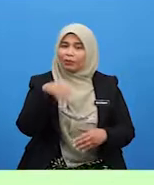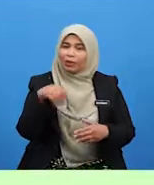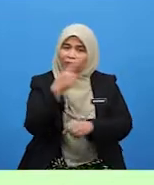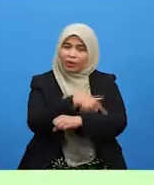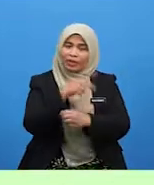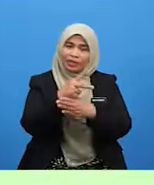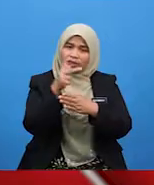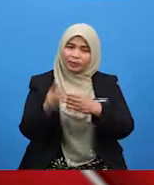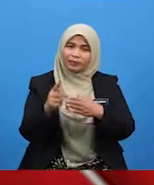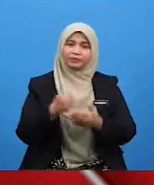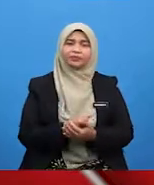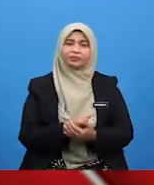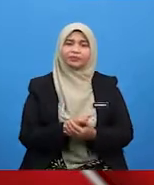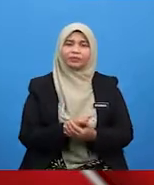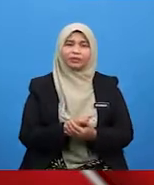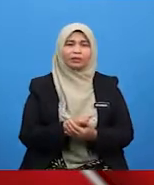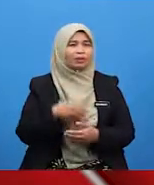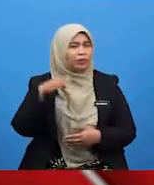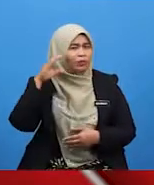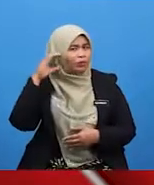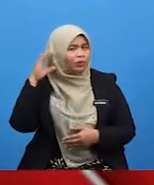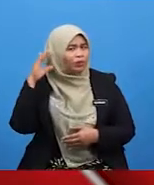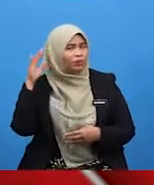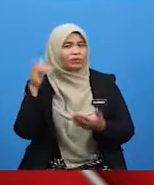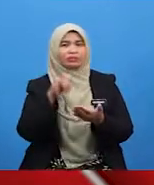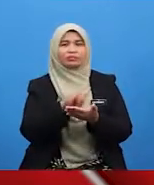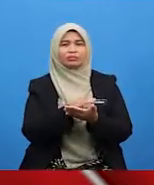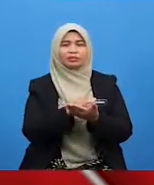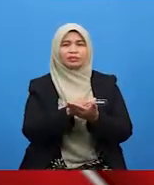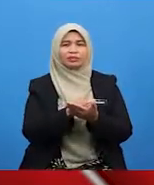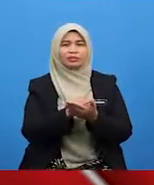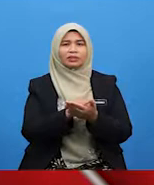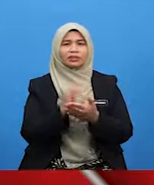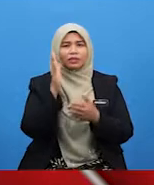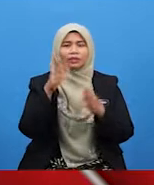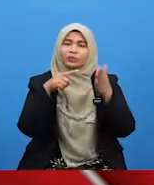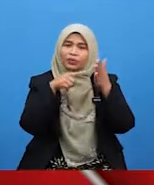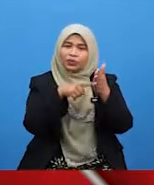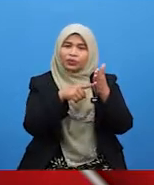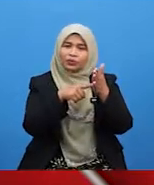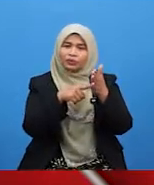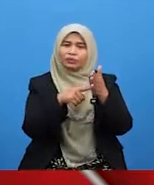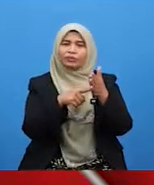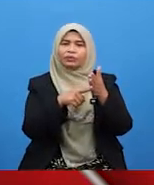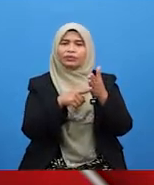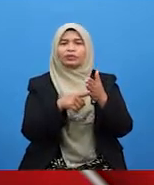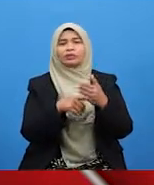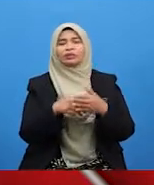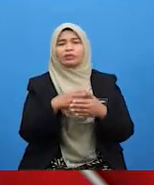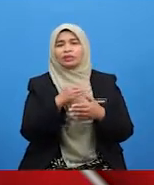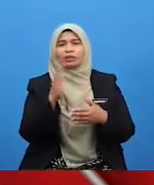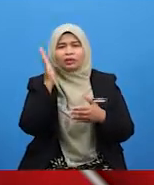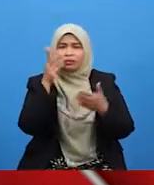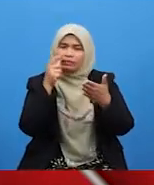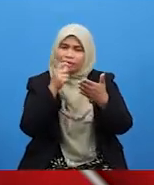kiamat. Bunyi itu, ya Allah, akan menunjukkan akan tiba hari